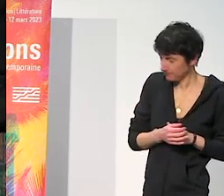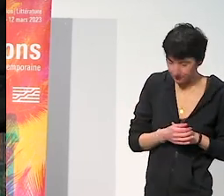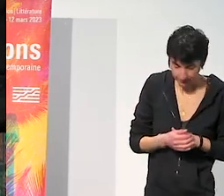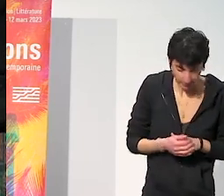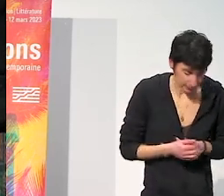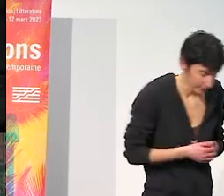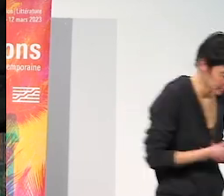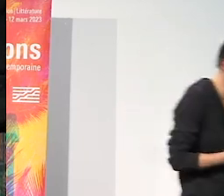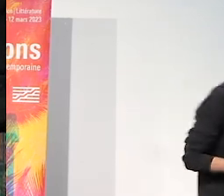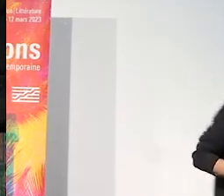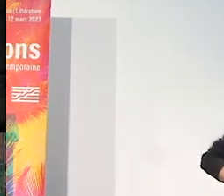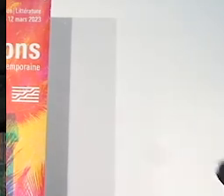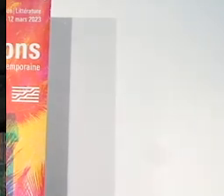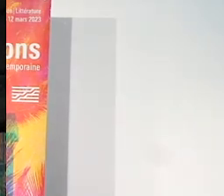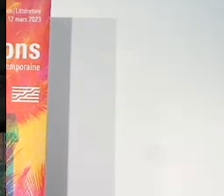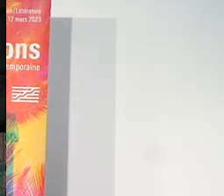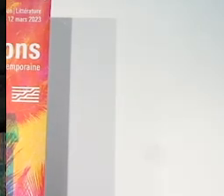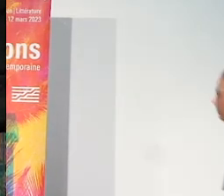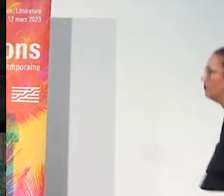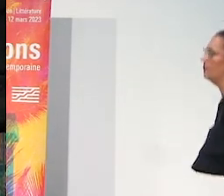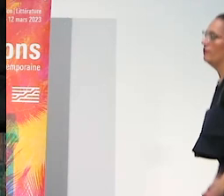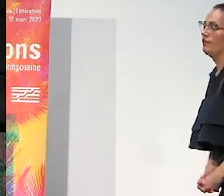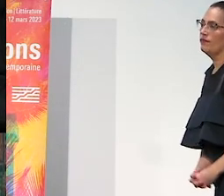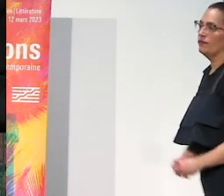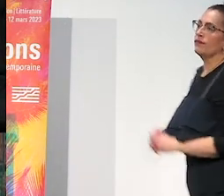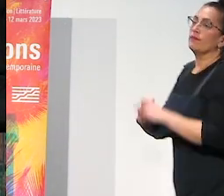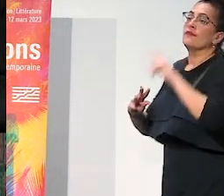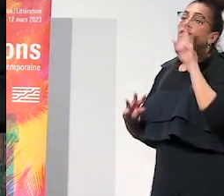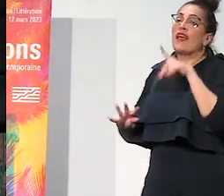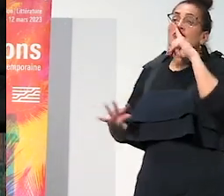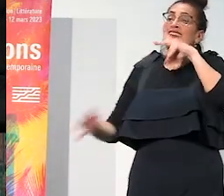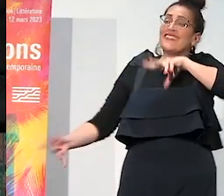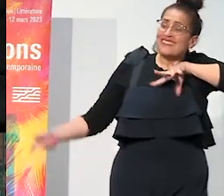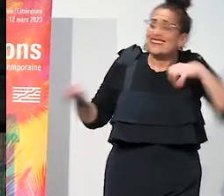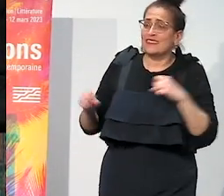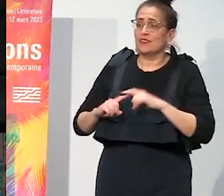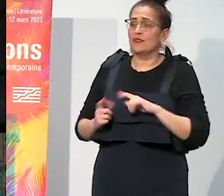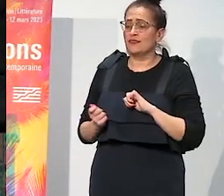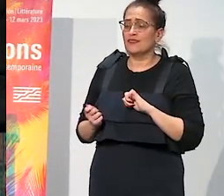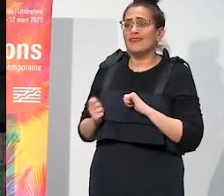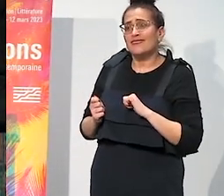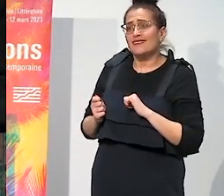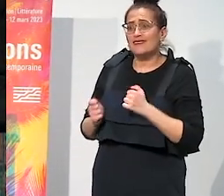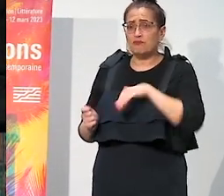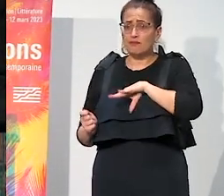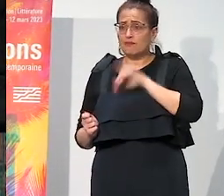on est là. Ça change un tout petit peu, mais c'est des femmes qui citent des femmes.